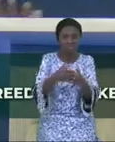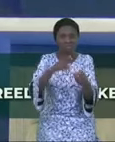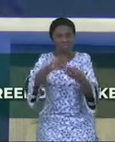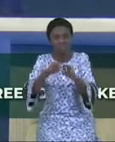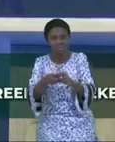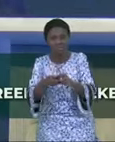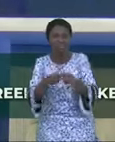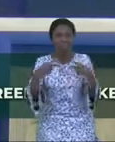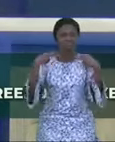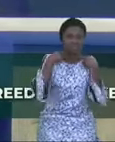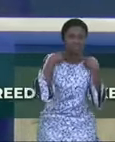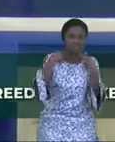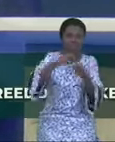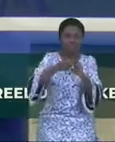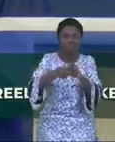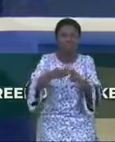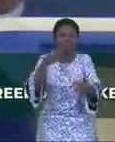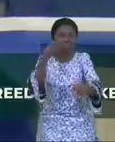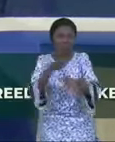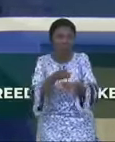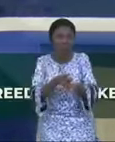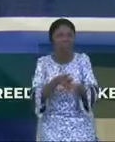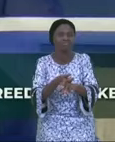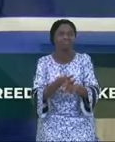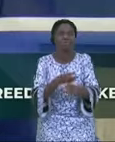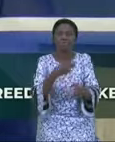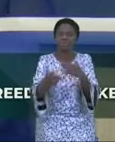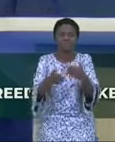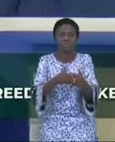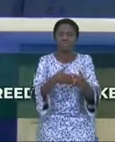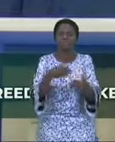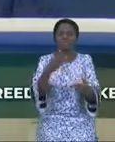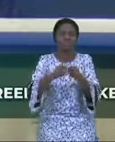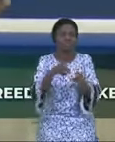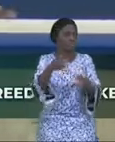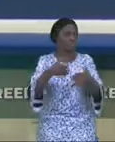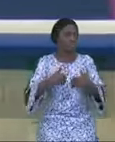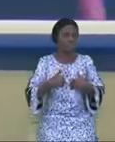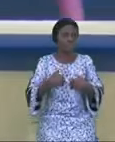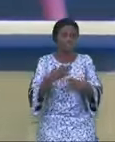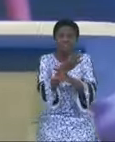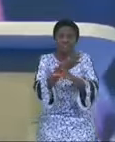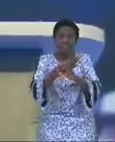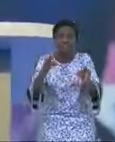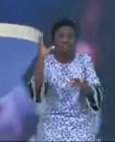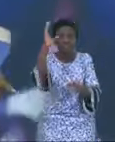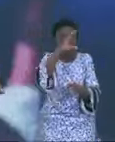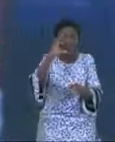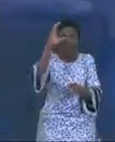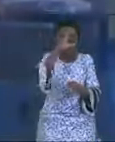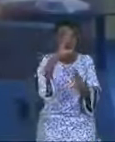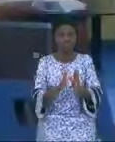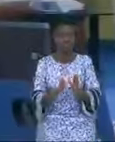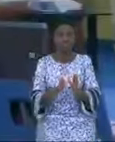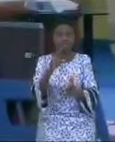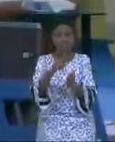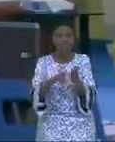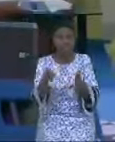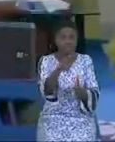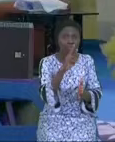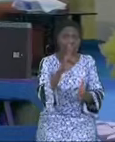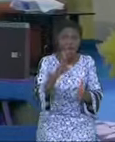de tout problème de tout de tout malheur de tout problème la libère ce qui cherche la liberté ce que tu